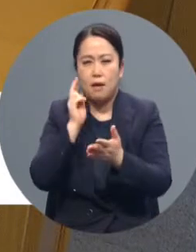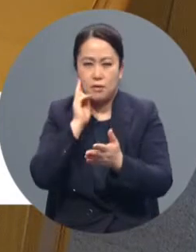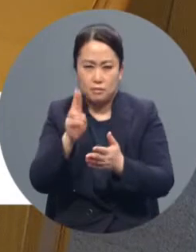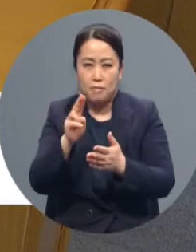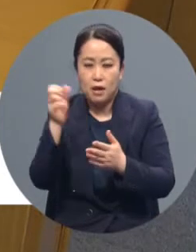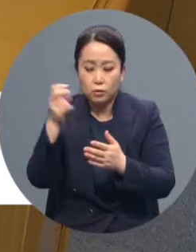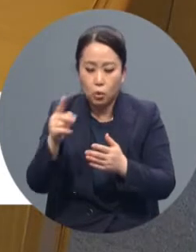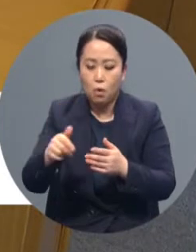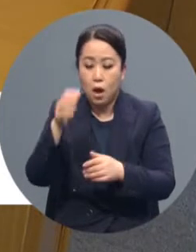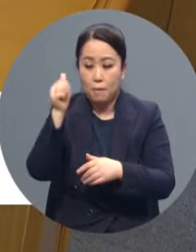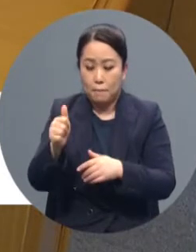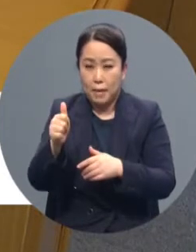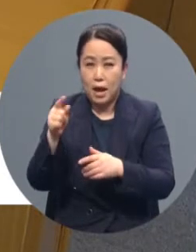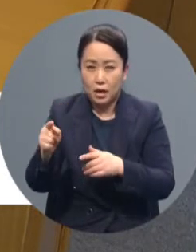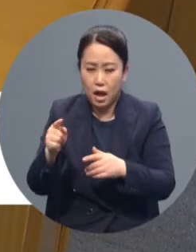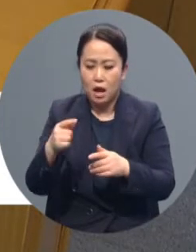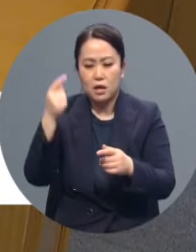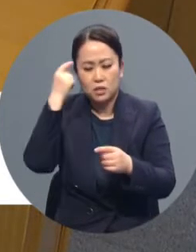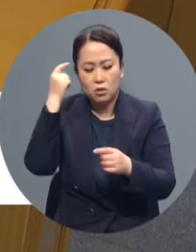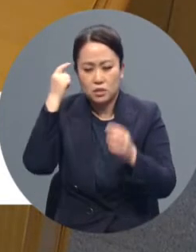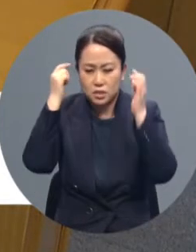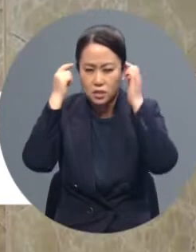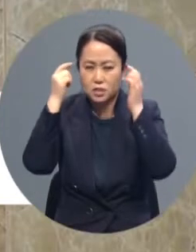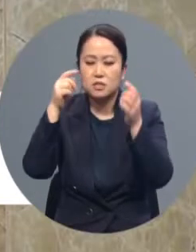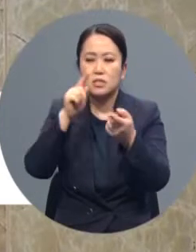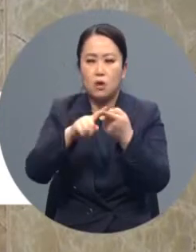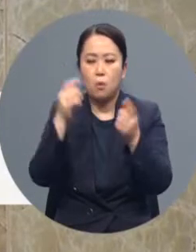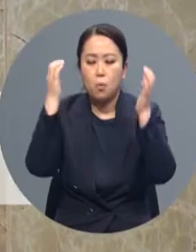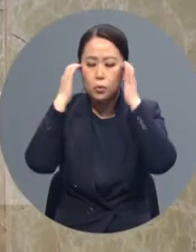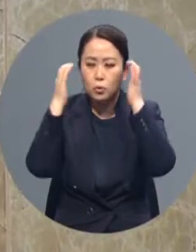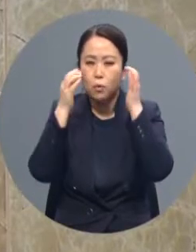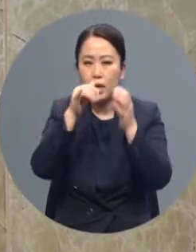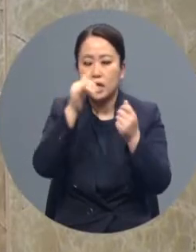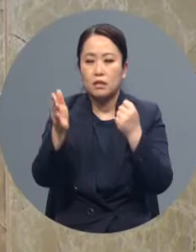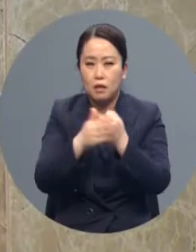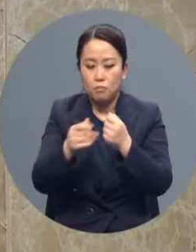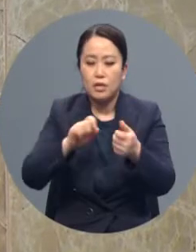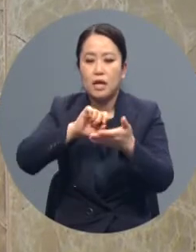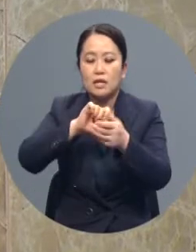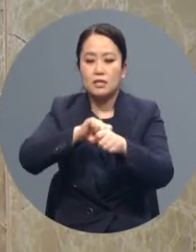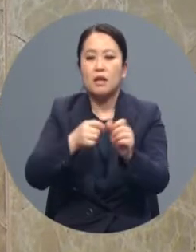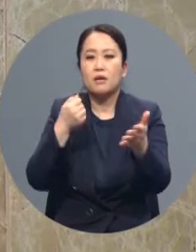배신감으로 정신적인 고통을 호소하고 있다 고 양형의 이유를 밝혔습니다